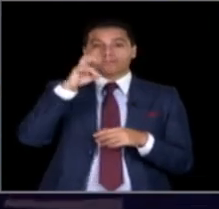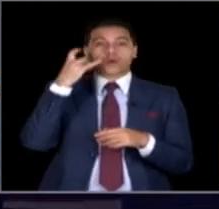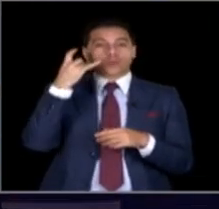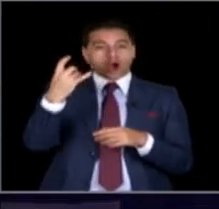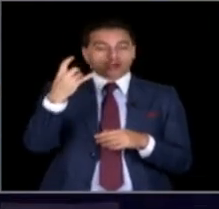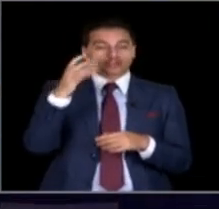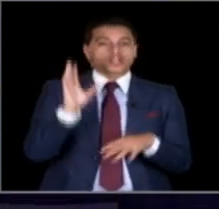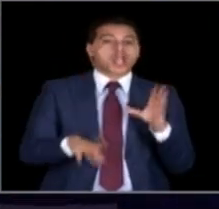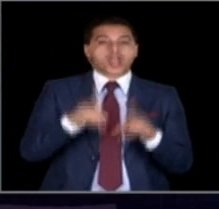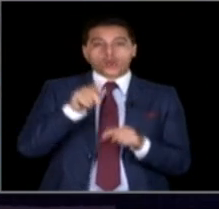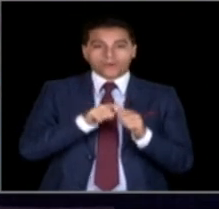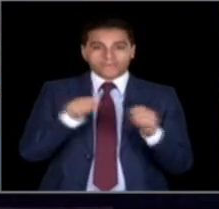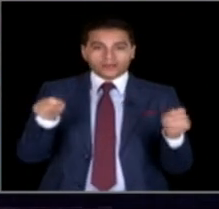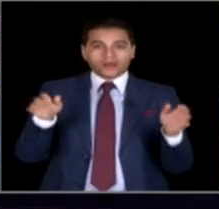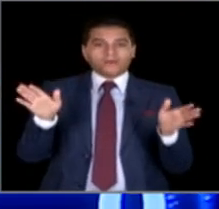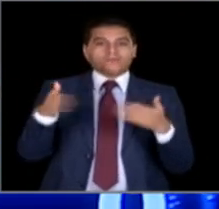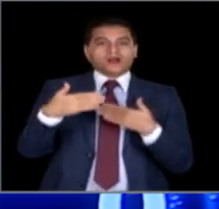12710 كيلومتر مربع،